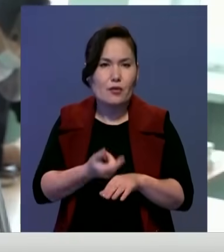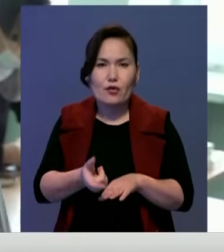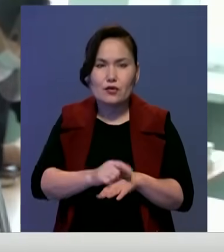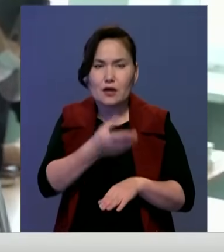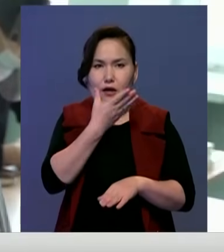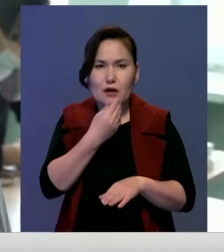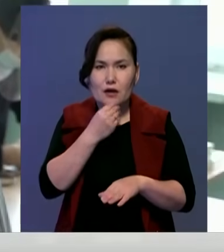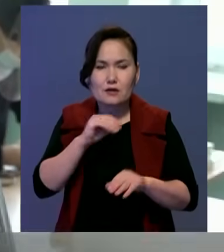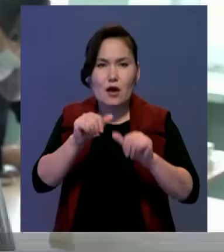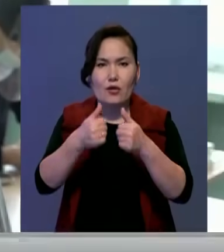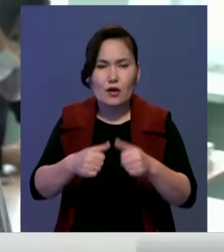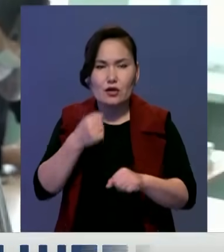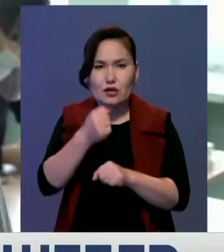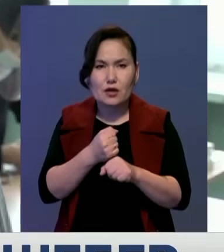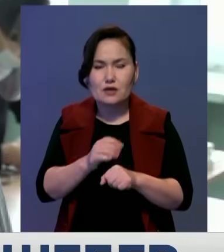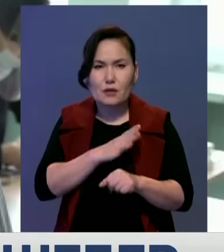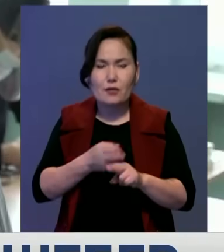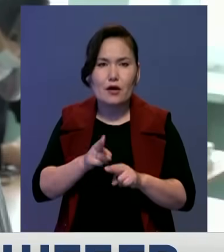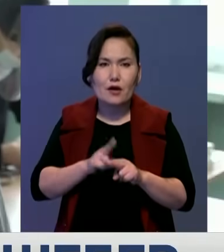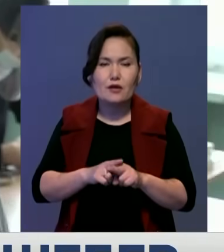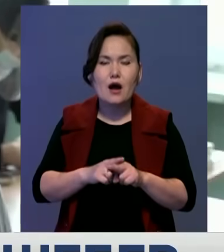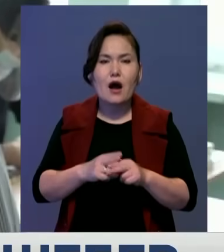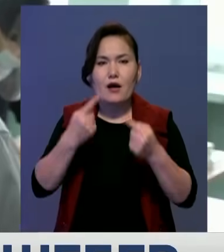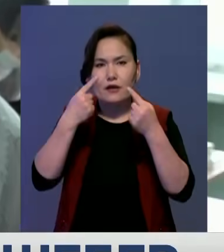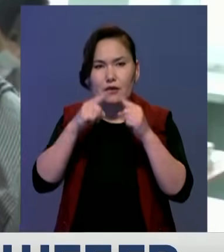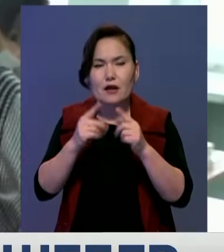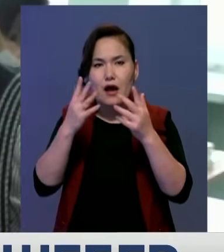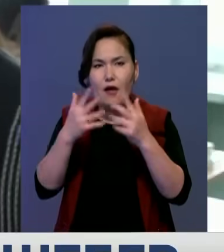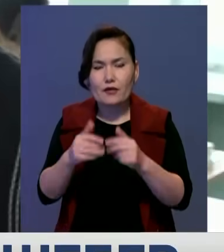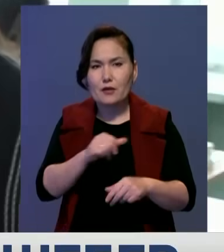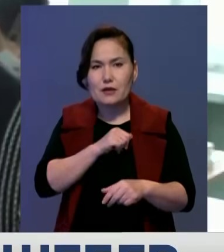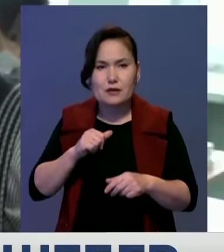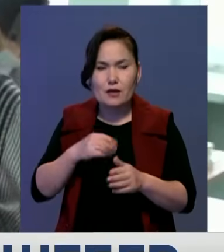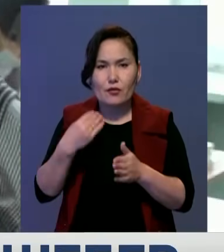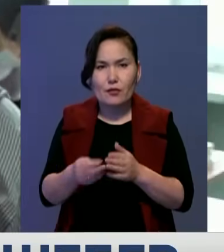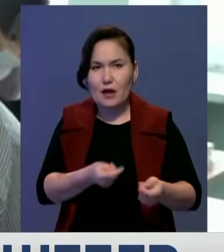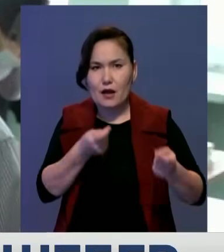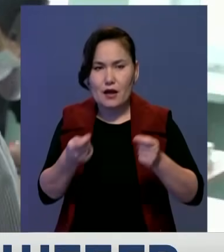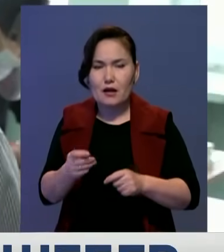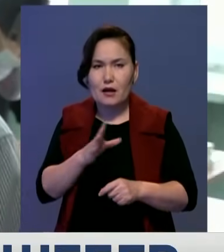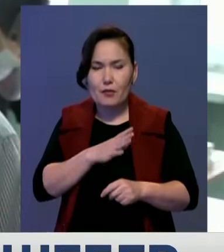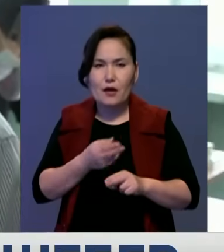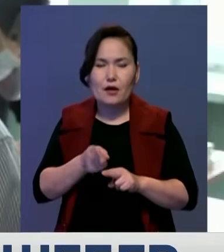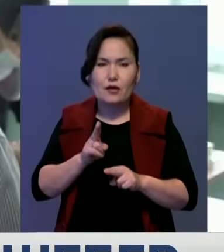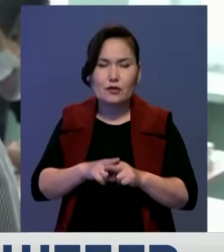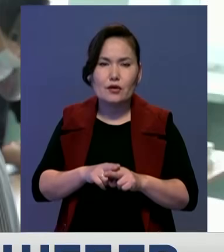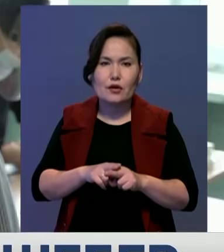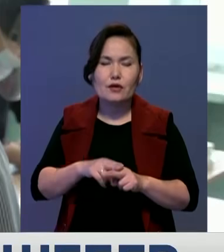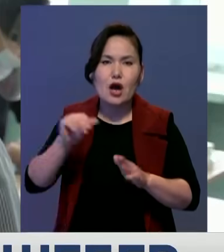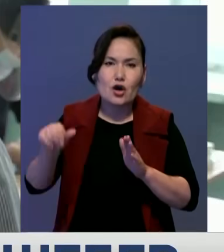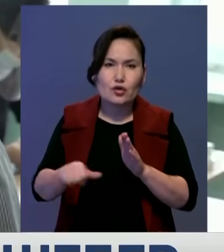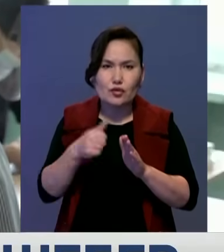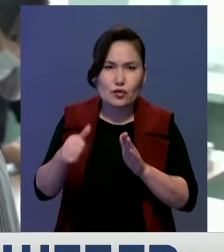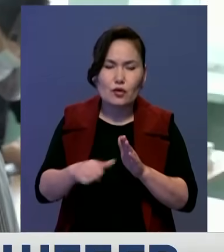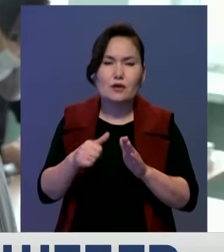бұны құрал саймандарын бәрін өз еңбегіме сатып алып, зергер дейді, зергерлердің саймандары керек оған. сол саймандармен жонып көргеннен кейін, шығып